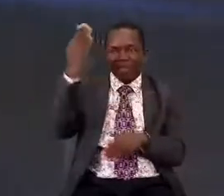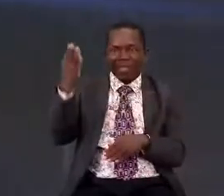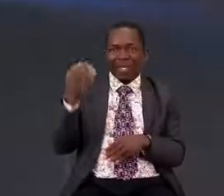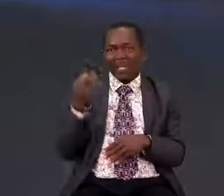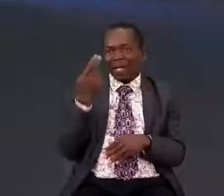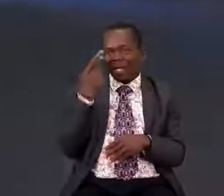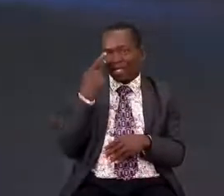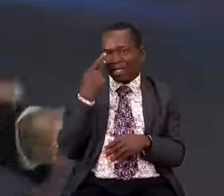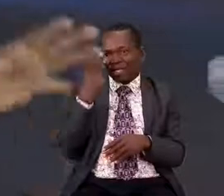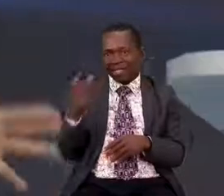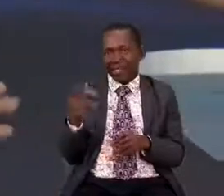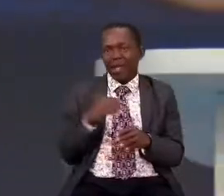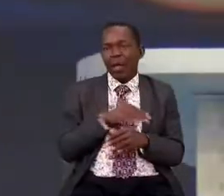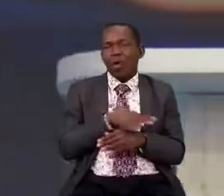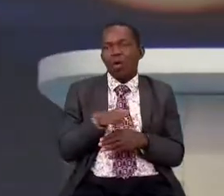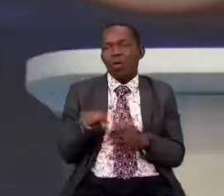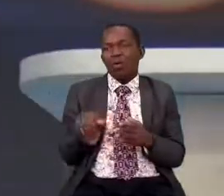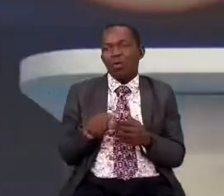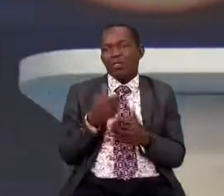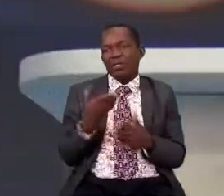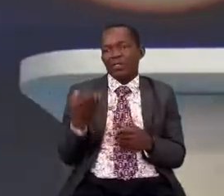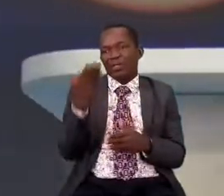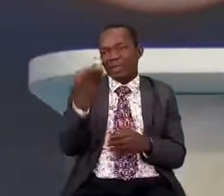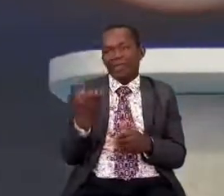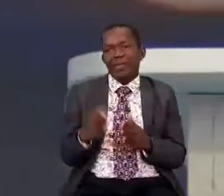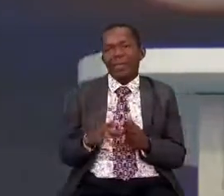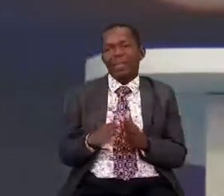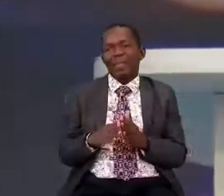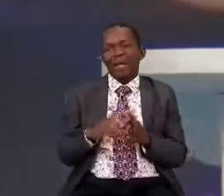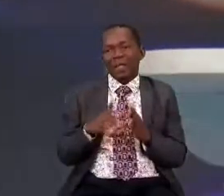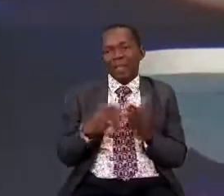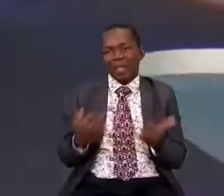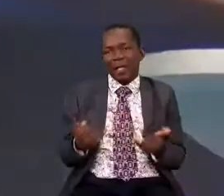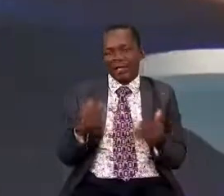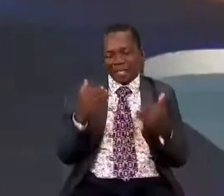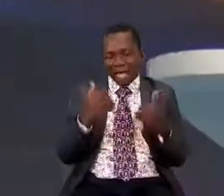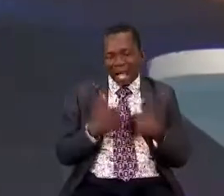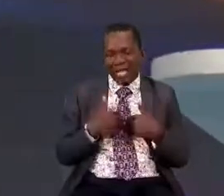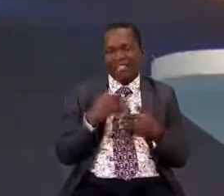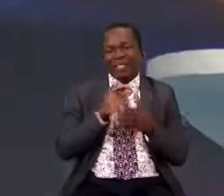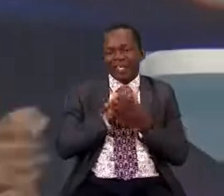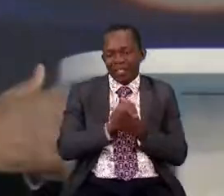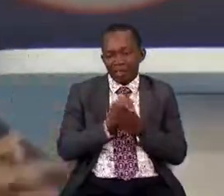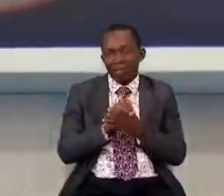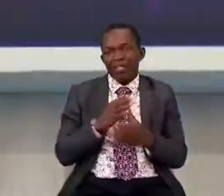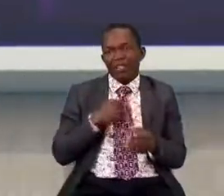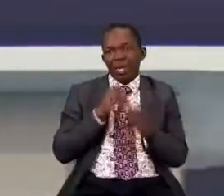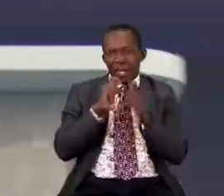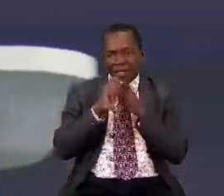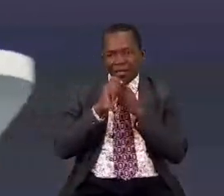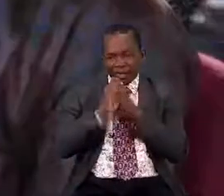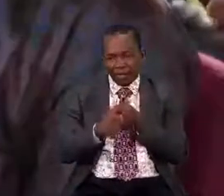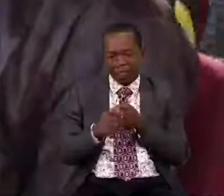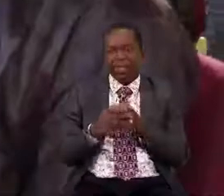la félicitation, la récompense. Ça, c'est la promotion. Lorsqu'un croyant quitte ici-bas et il va dans